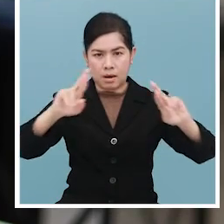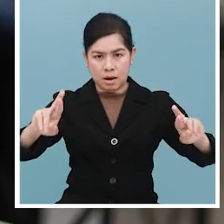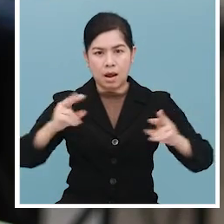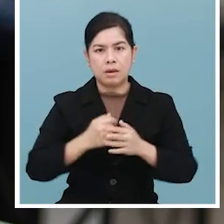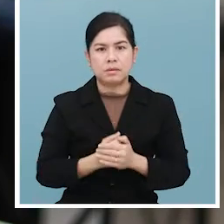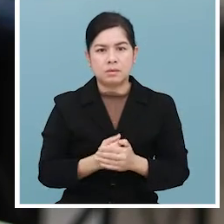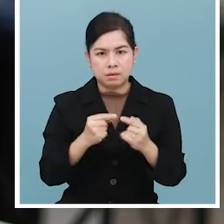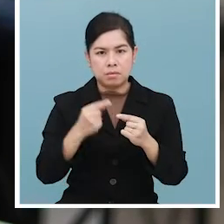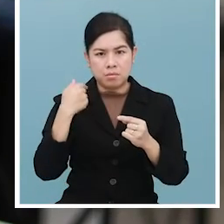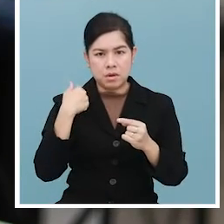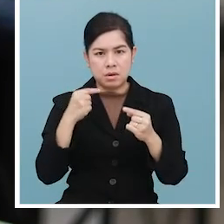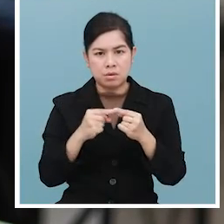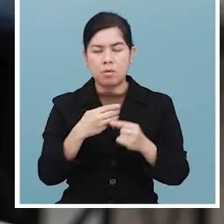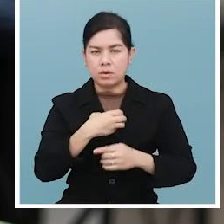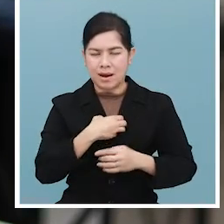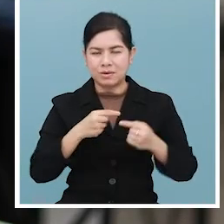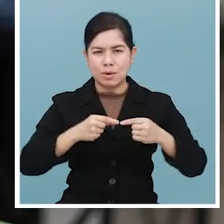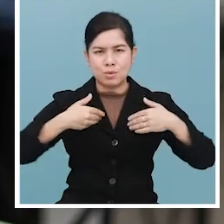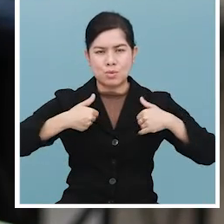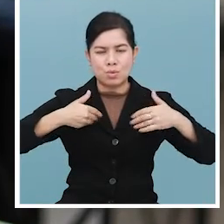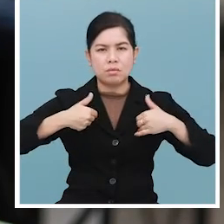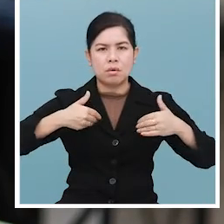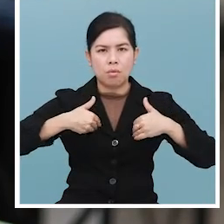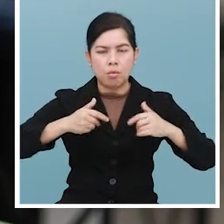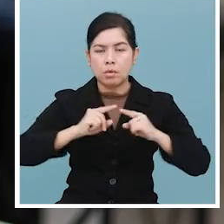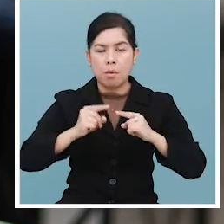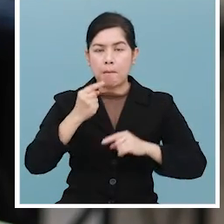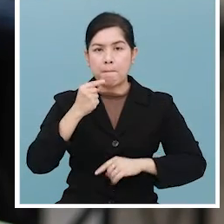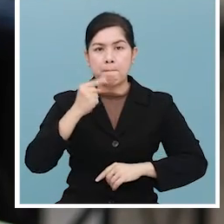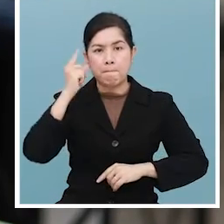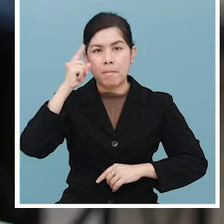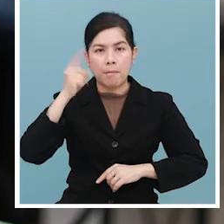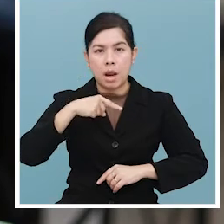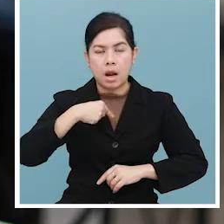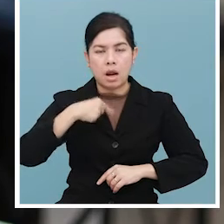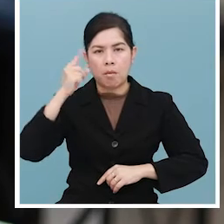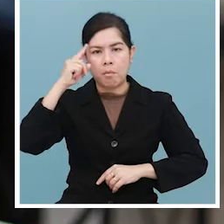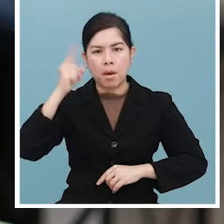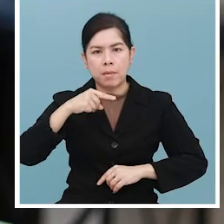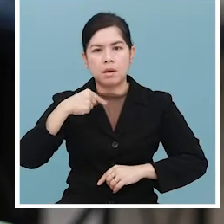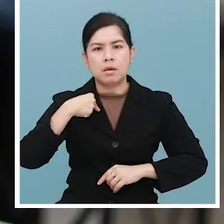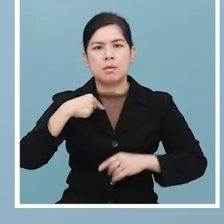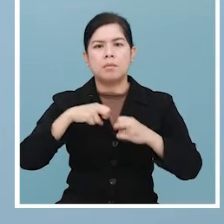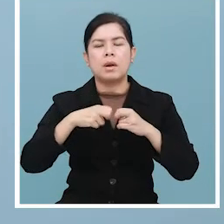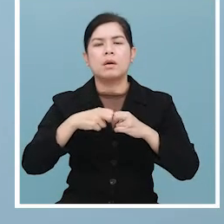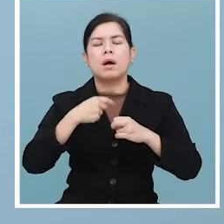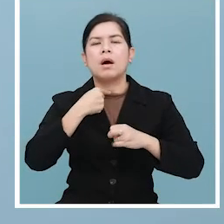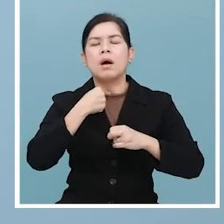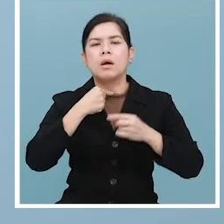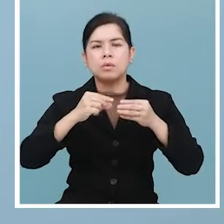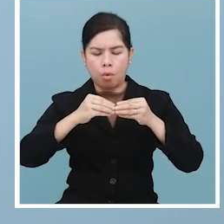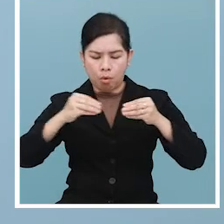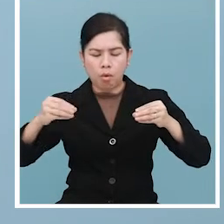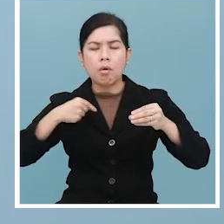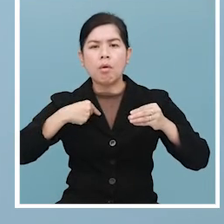ะทำโชว์นู่นนี่แบบสนุกอะค่ะแต่ว่าด้วยความที่ไม่เป็นอะหลอดลมมันเลยเสียหายเยอะแล้วก็มันจะไป